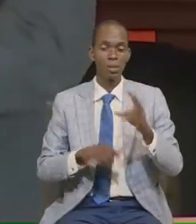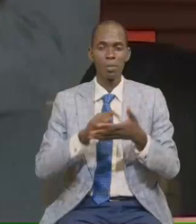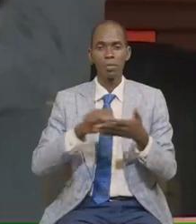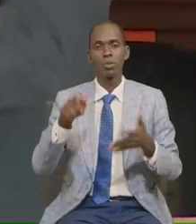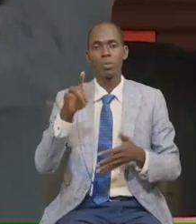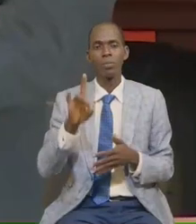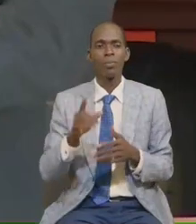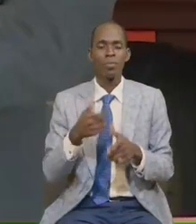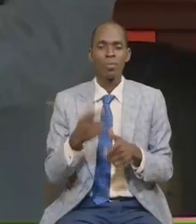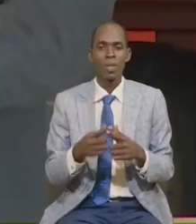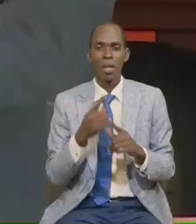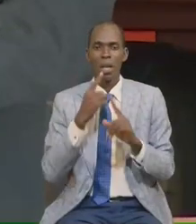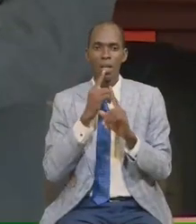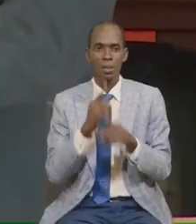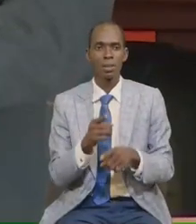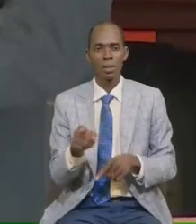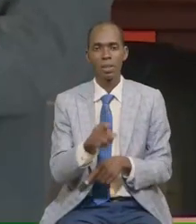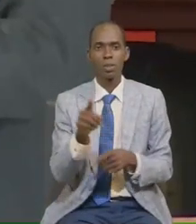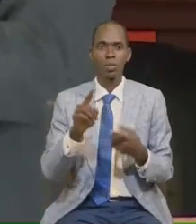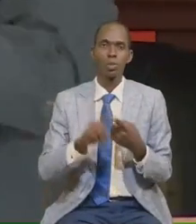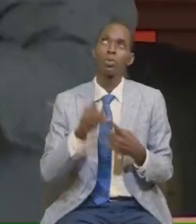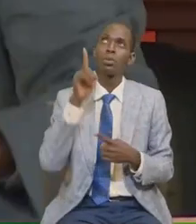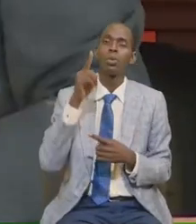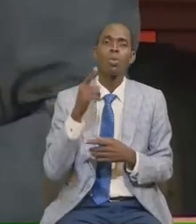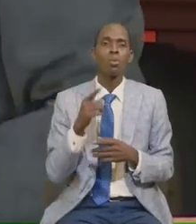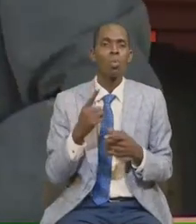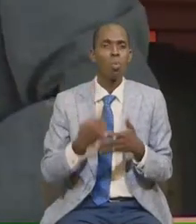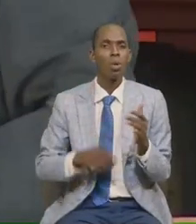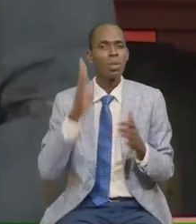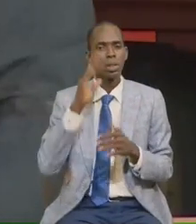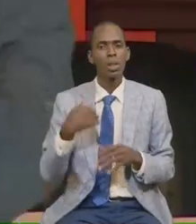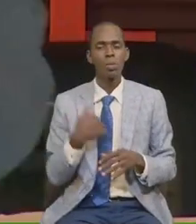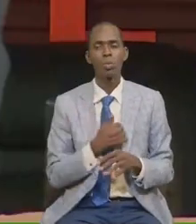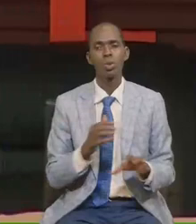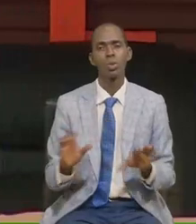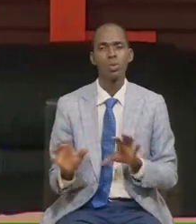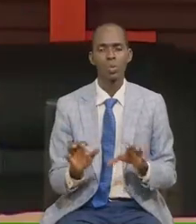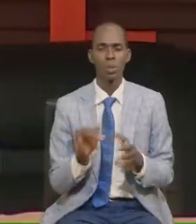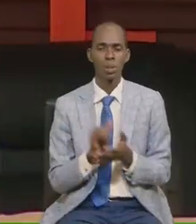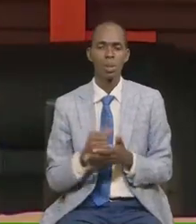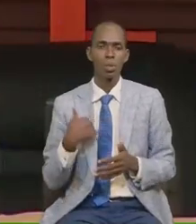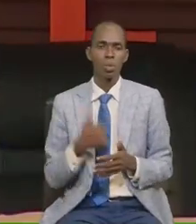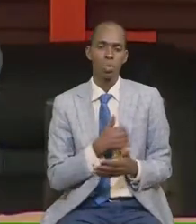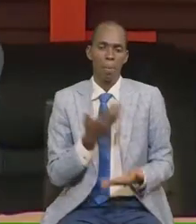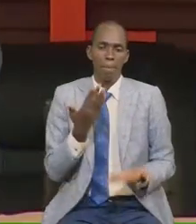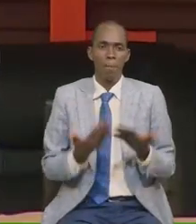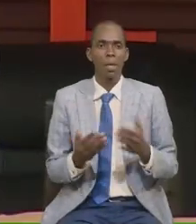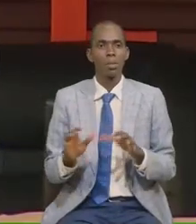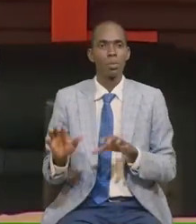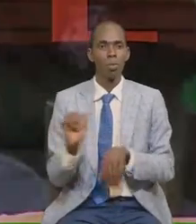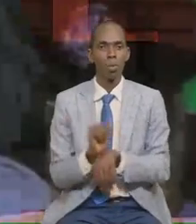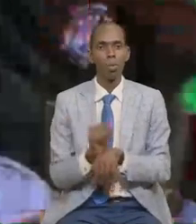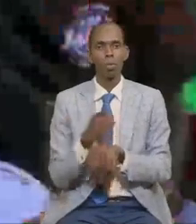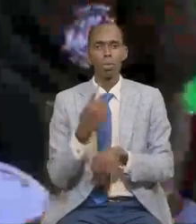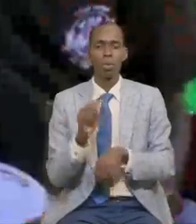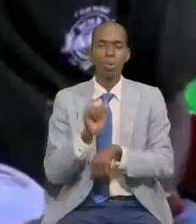puis il lui dit que feront non pour faire l'oeuvre de Dieu j'insiste